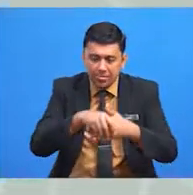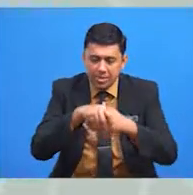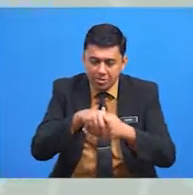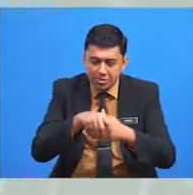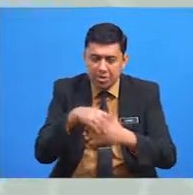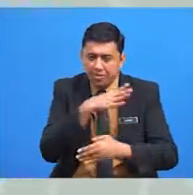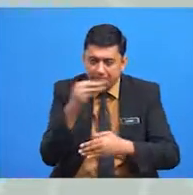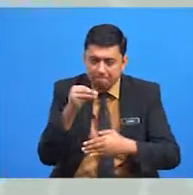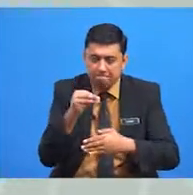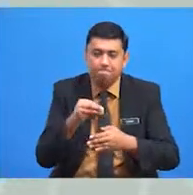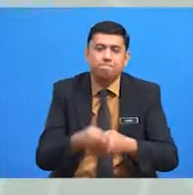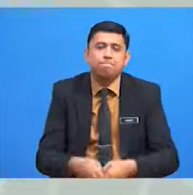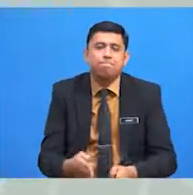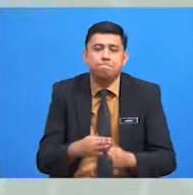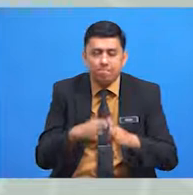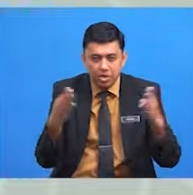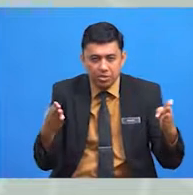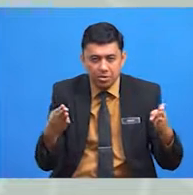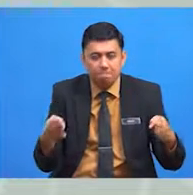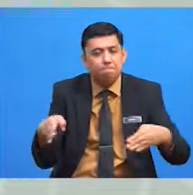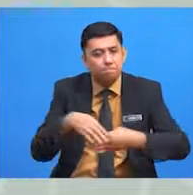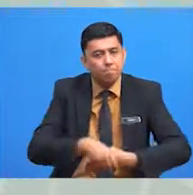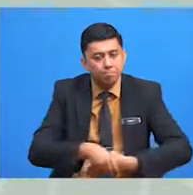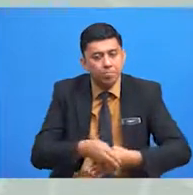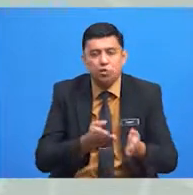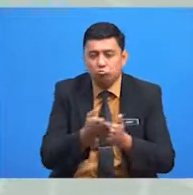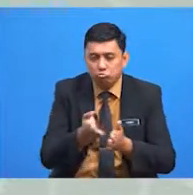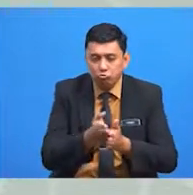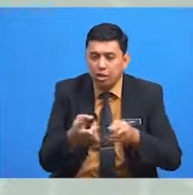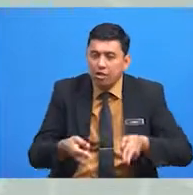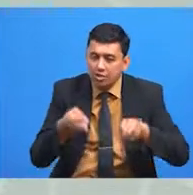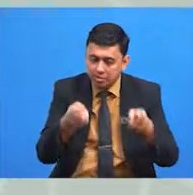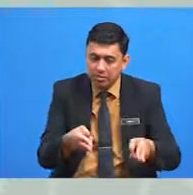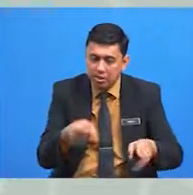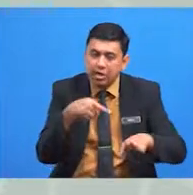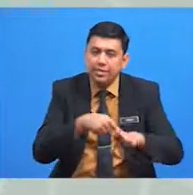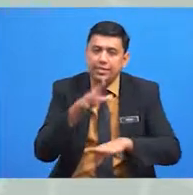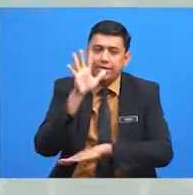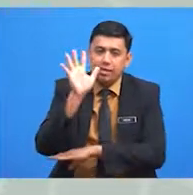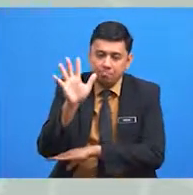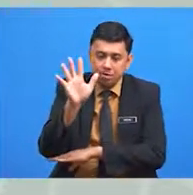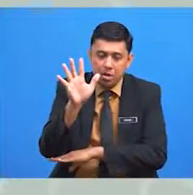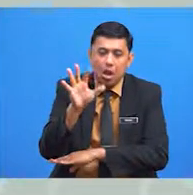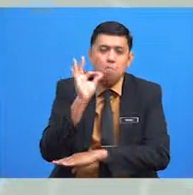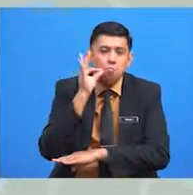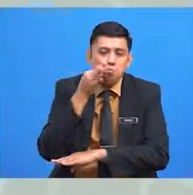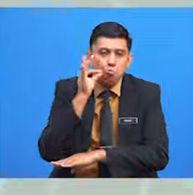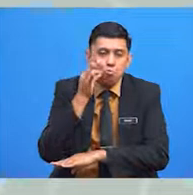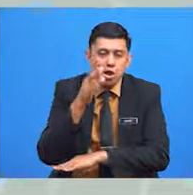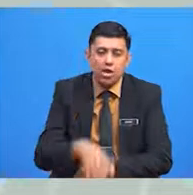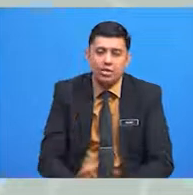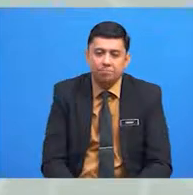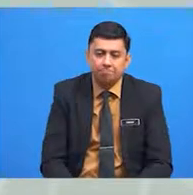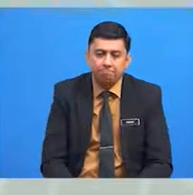Melayu terus digunakan untuk rasmi di 5 buah negeri Melayu